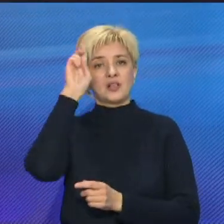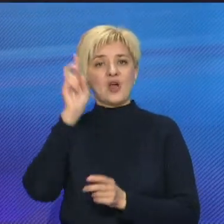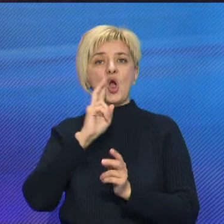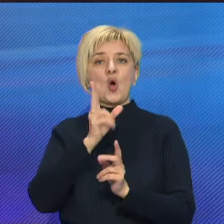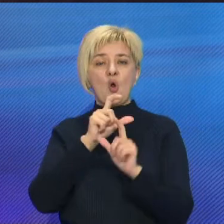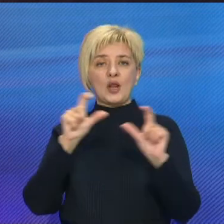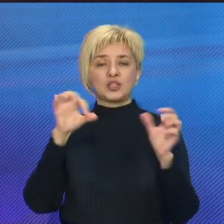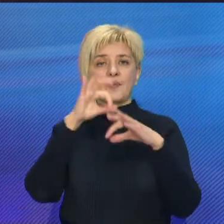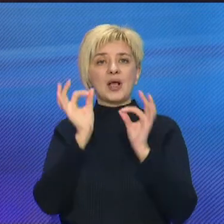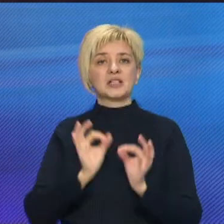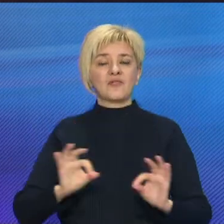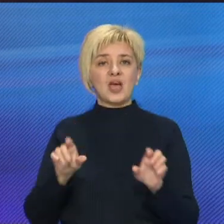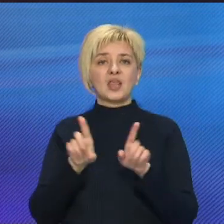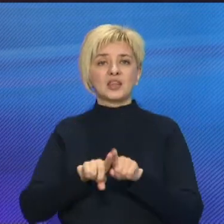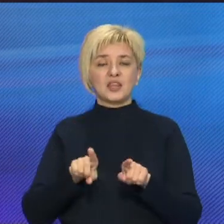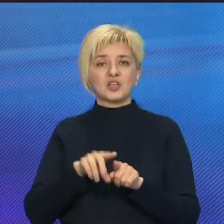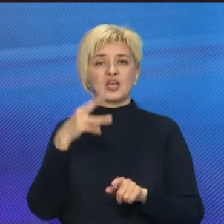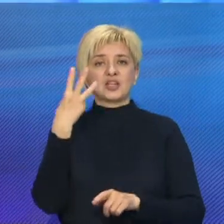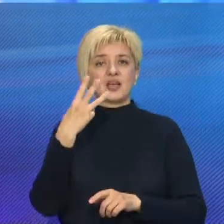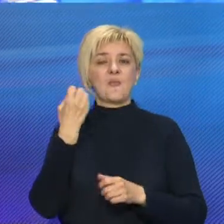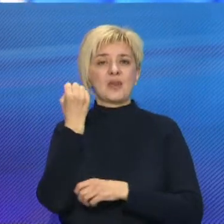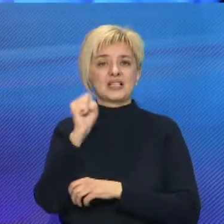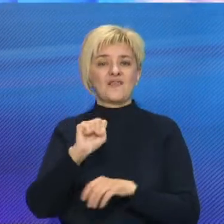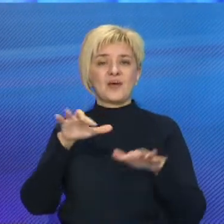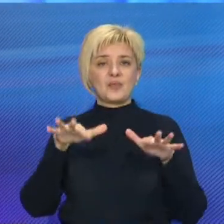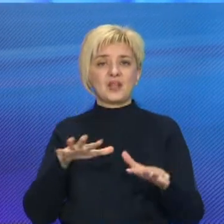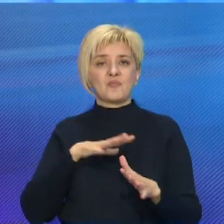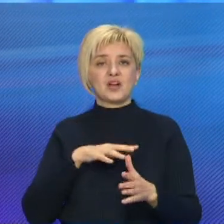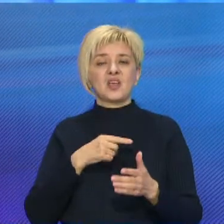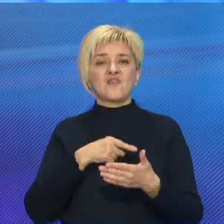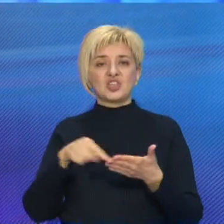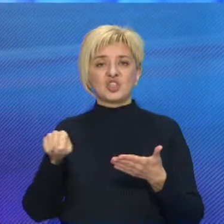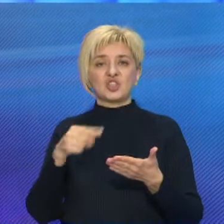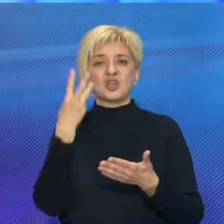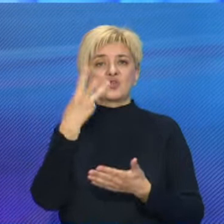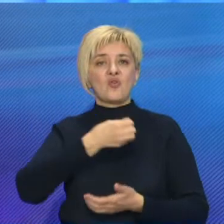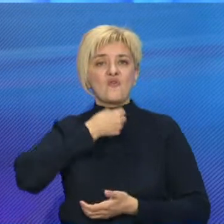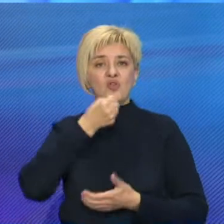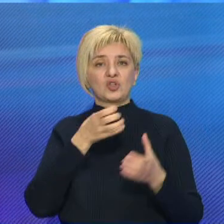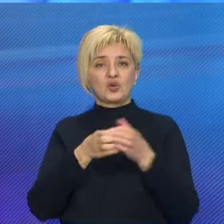мастерствов. Так само по 3 призовые места были вызначены у каждой из трех узростовых групп.